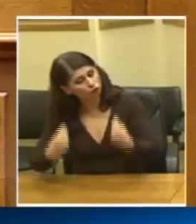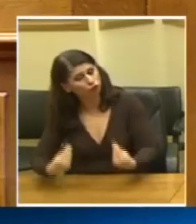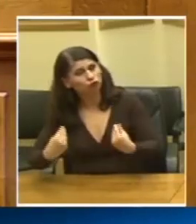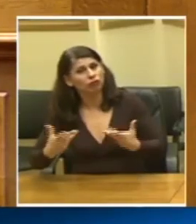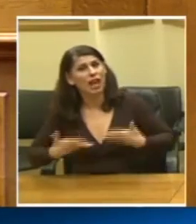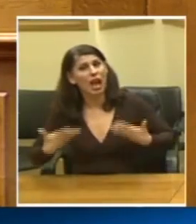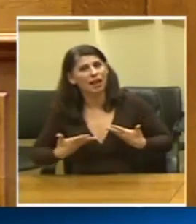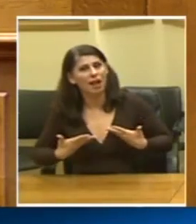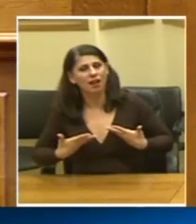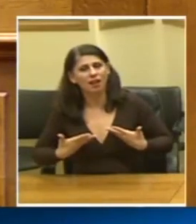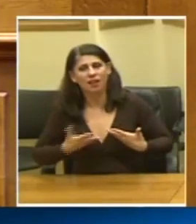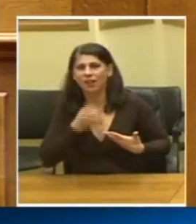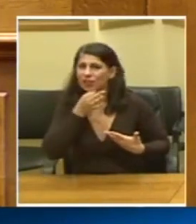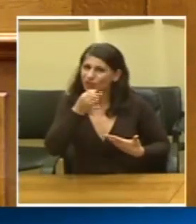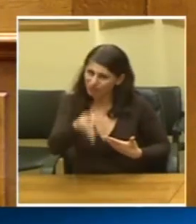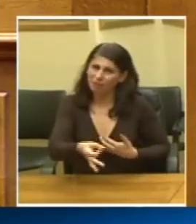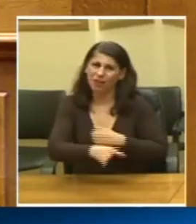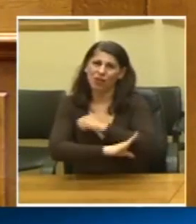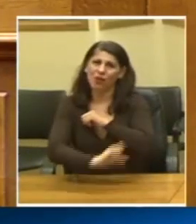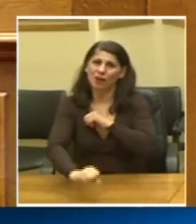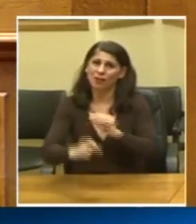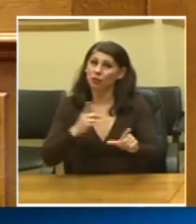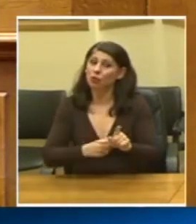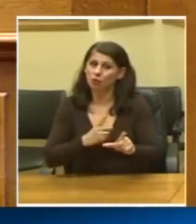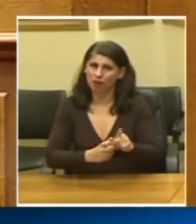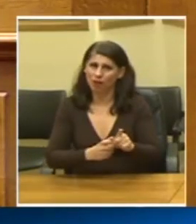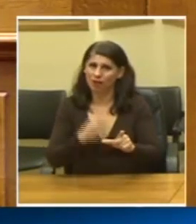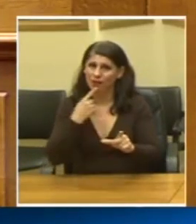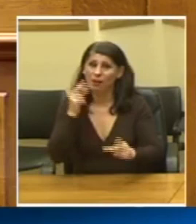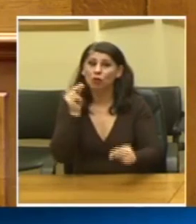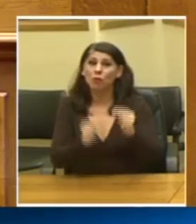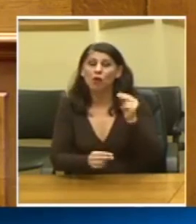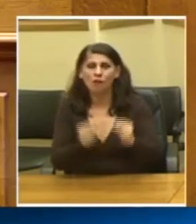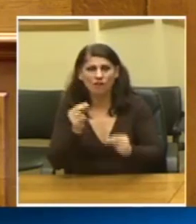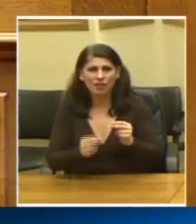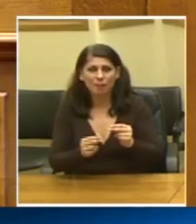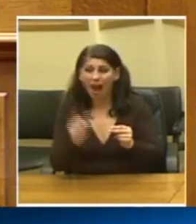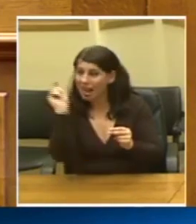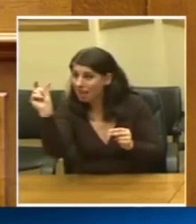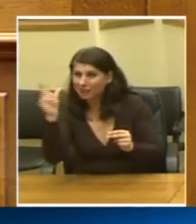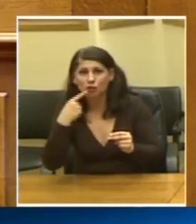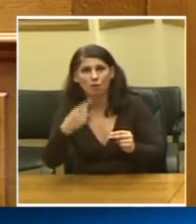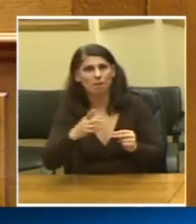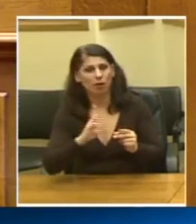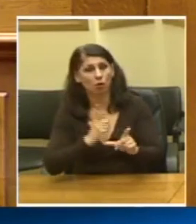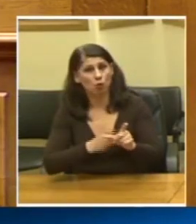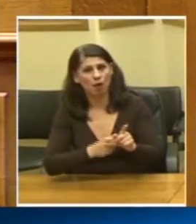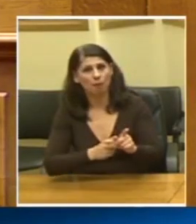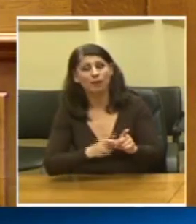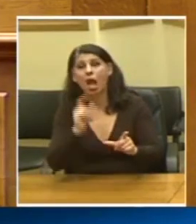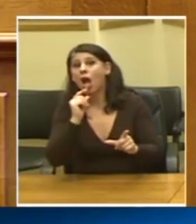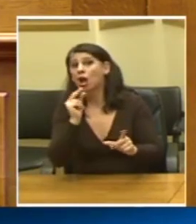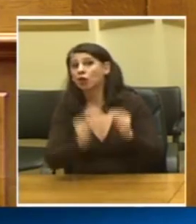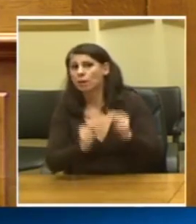Και βεβαίως το είπε και ο γραμματέας του Κομμουνιστικού Κόμματος. Λέει το πρόβλημα, επιλέξει, δεν είναι